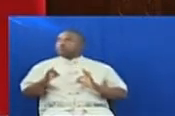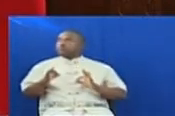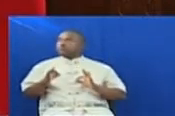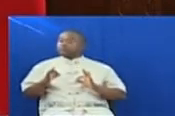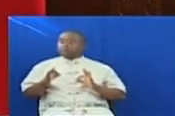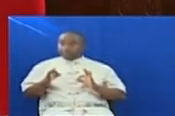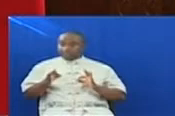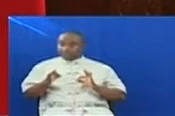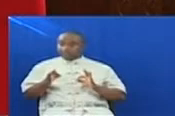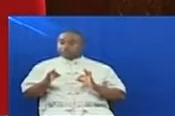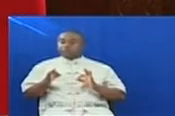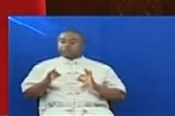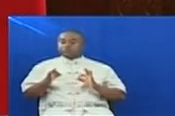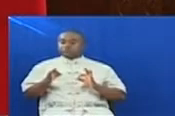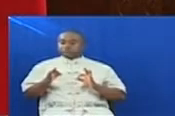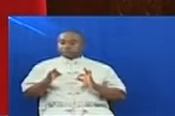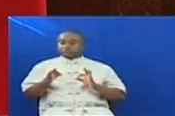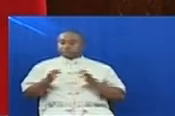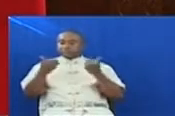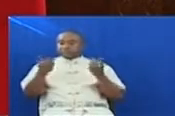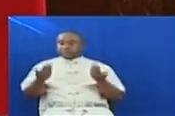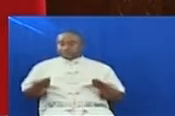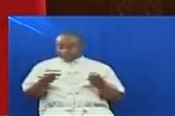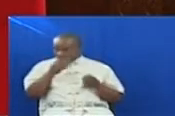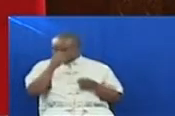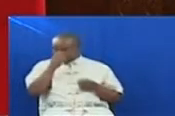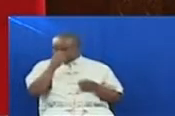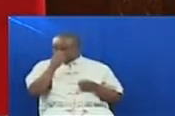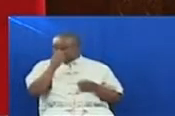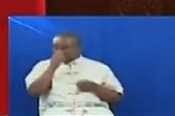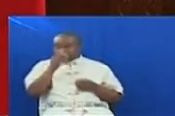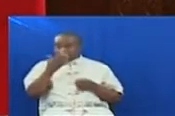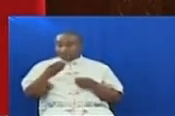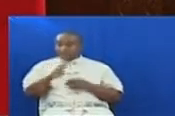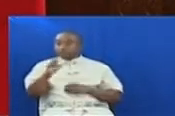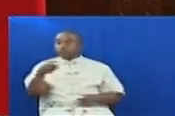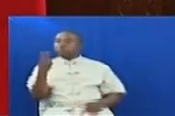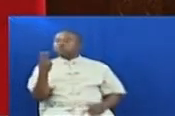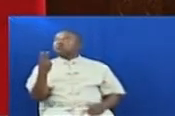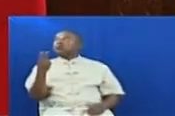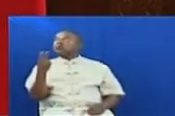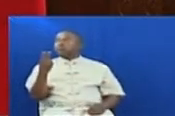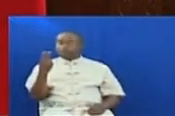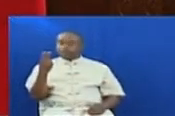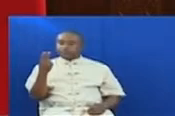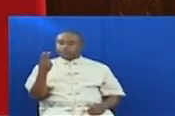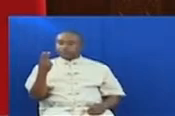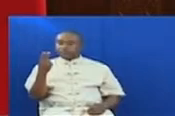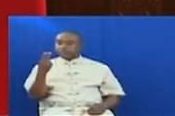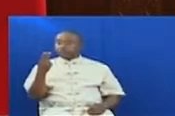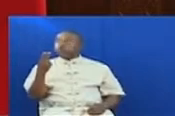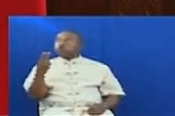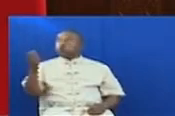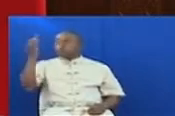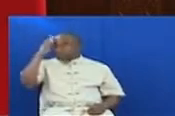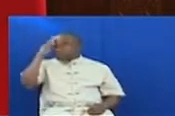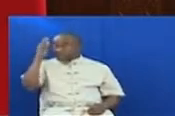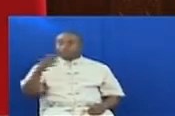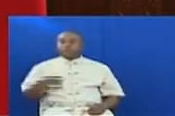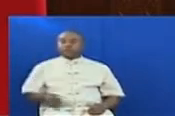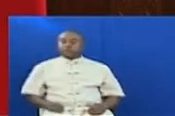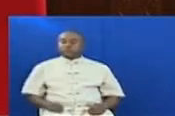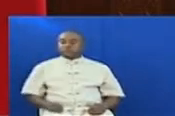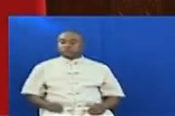mkataba halmashauri kwamba kama halmashauri bajeti yake ni shilingi bilioni mbili na fedha za kutoka serikali kuu ni bilioni